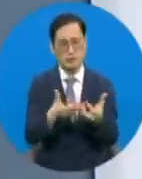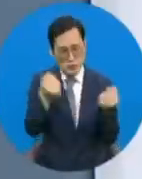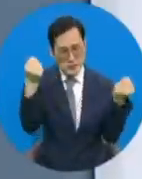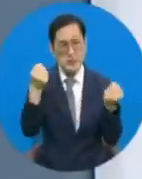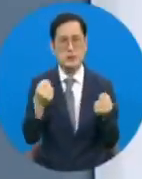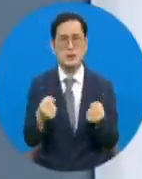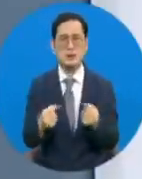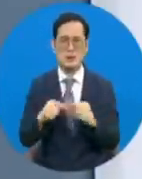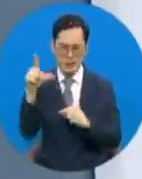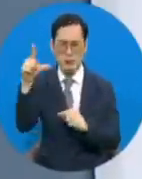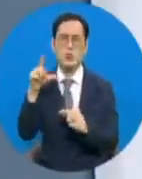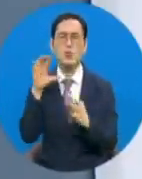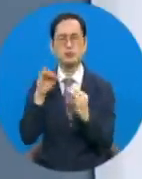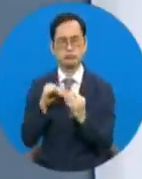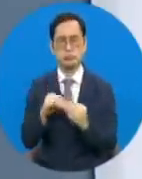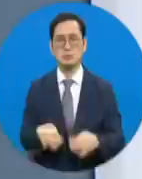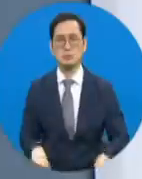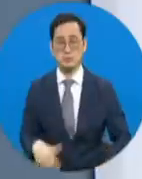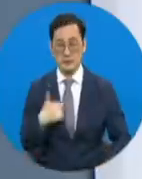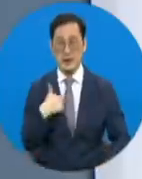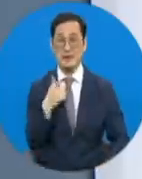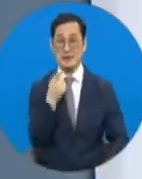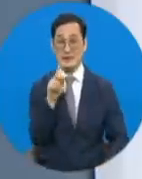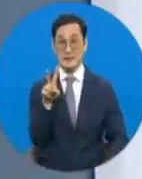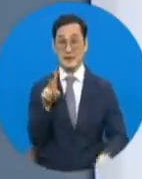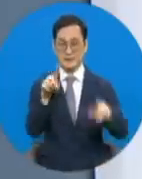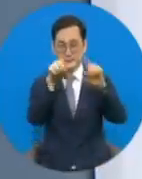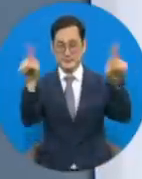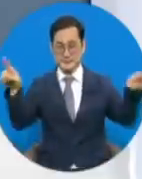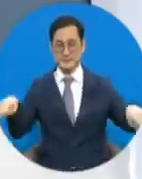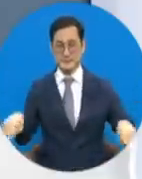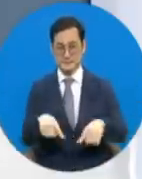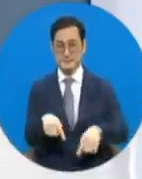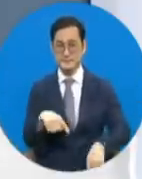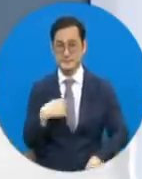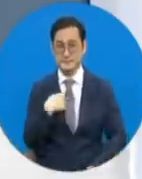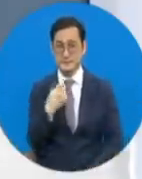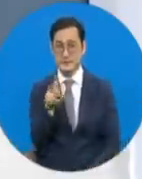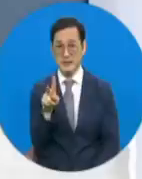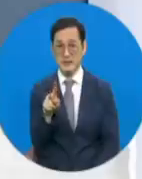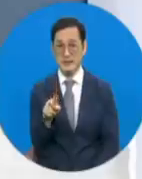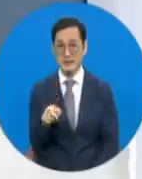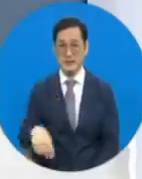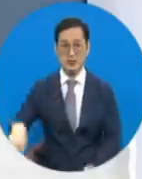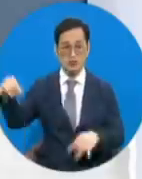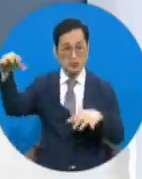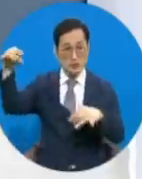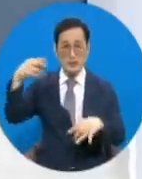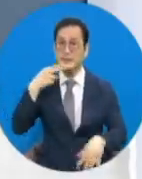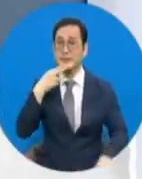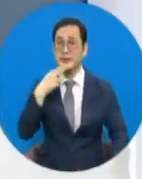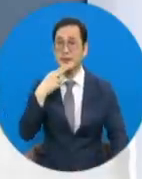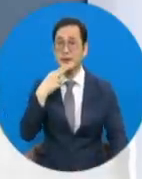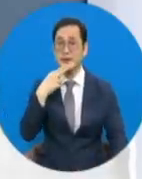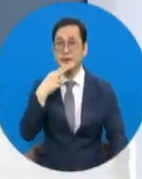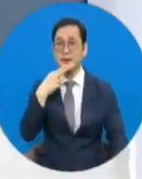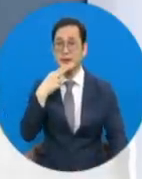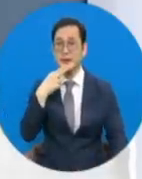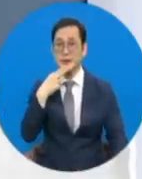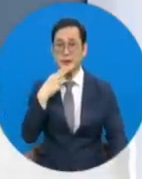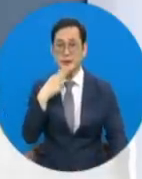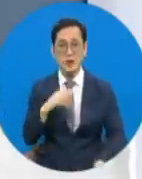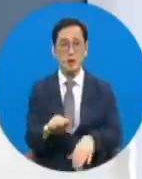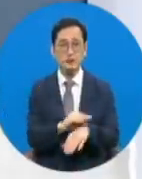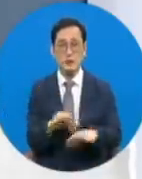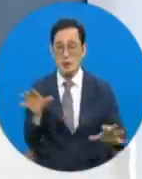저희 집에도 그 TV가 있습니다. TV가 있는데 TV 수신기나 이런 게 아예 없어요. 그러니까 그냥